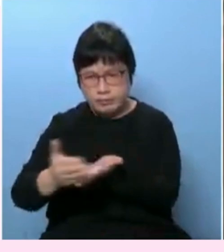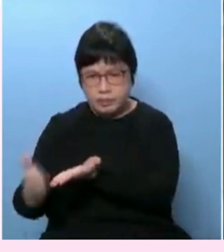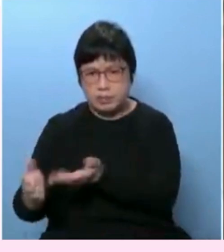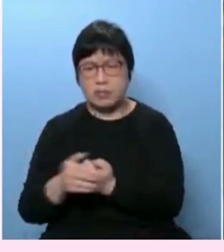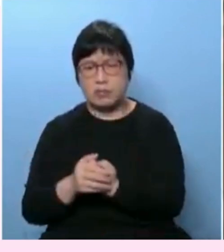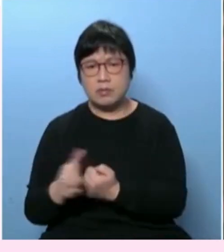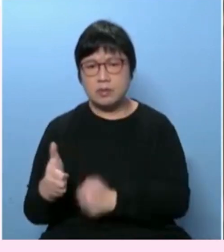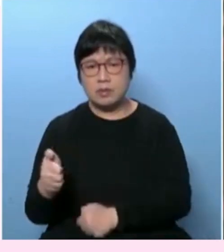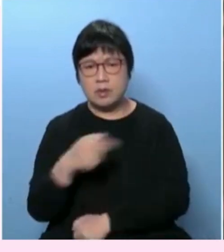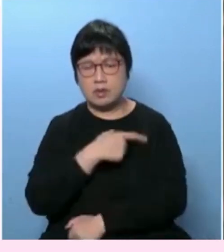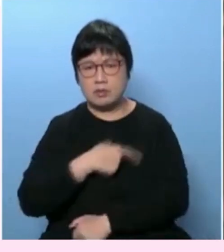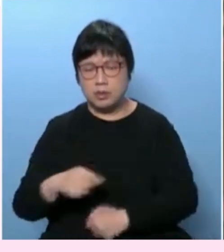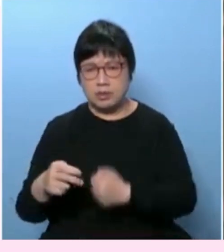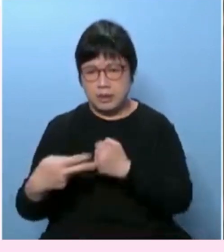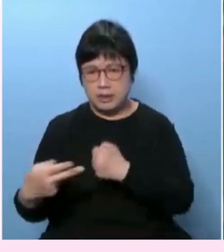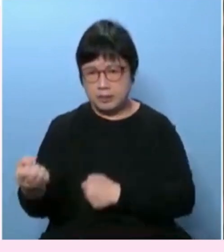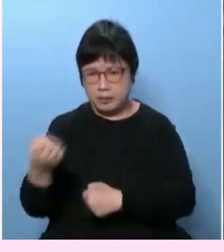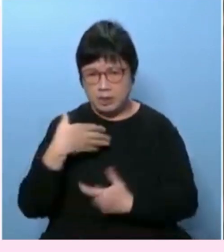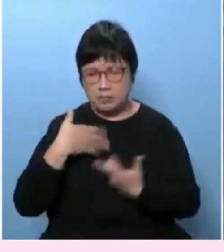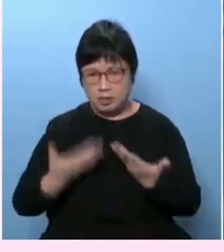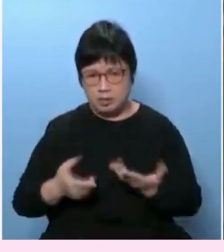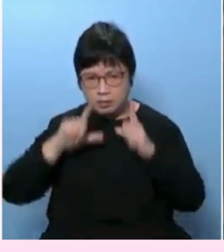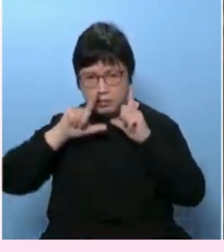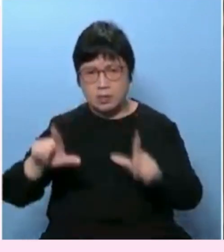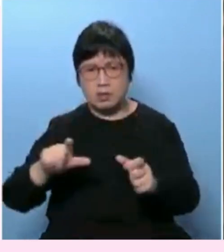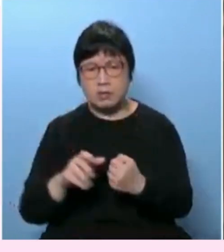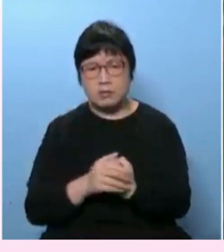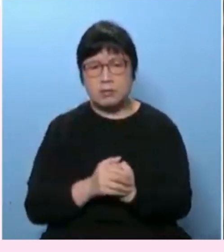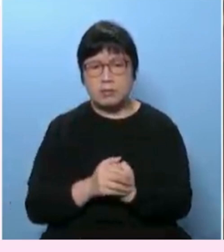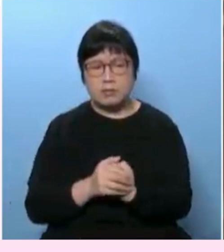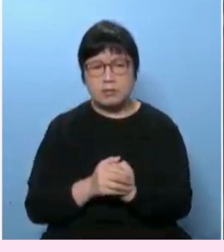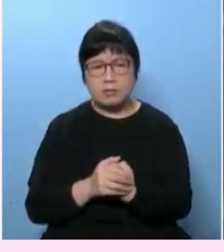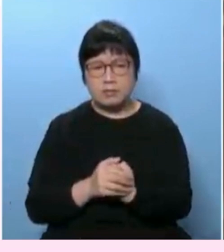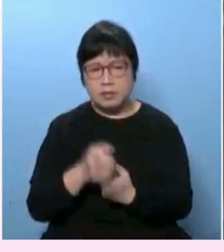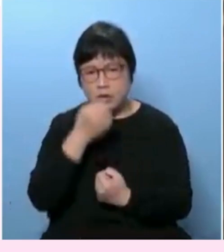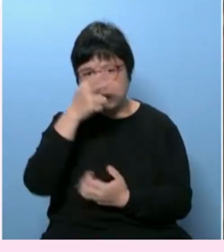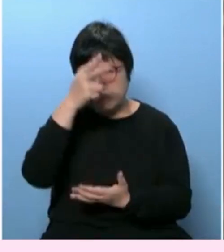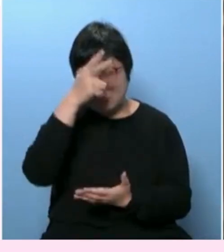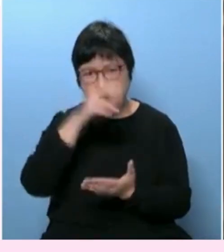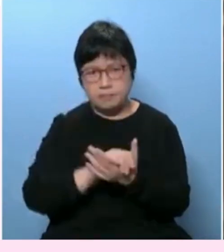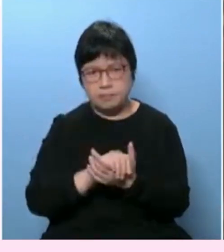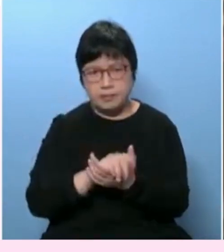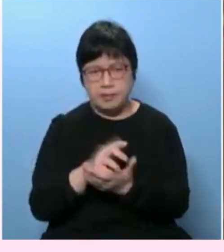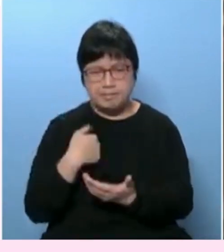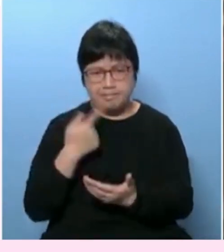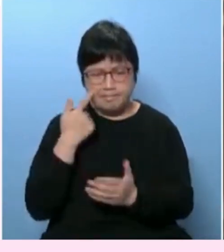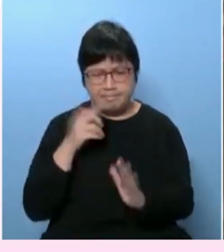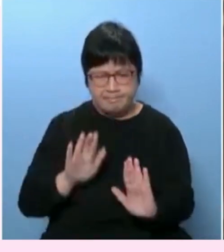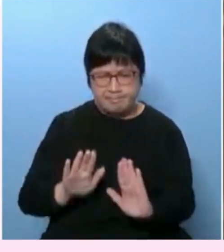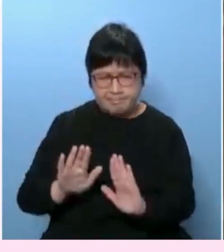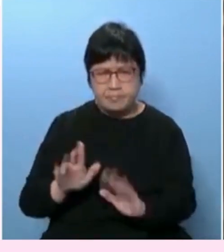謝議員的第二部分的問題，我現在都回覆如下的。特區政府一直是嚴陣以待，通